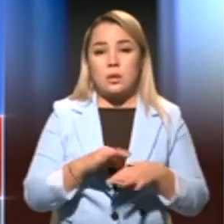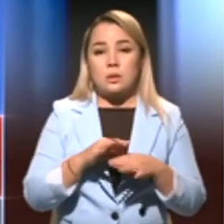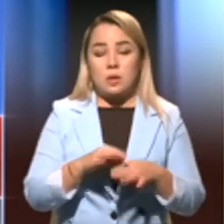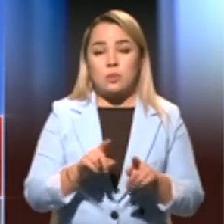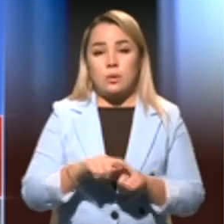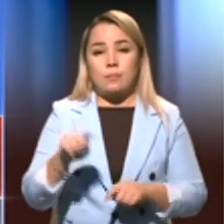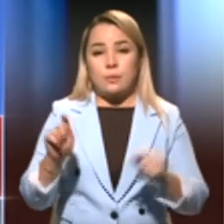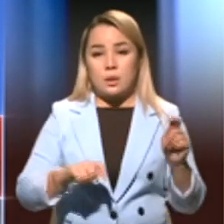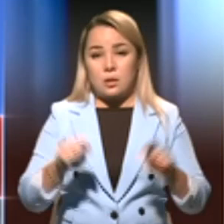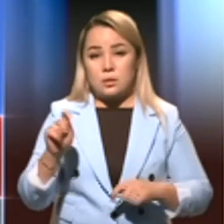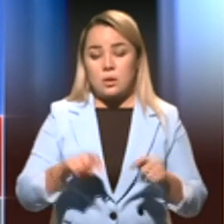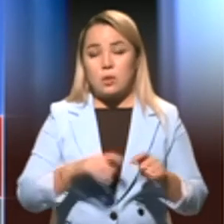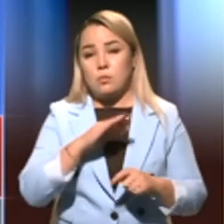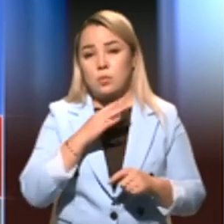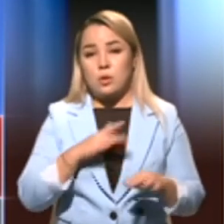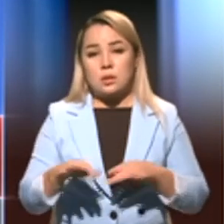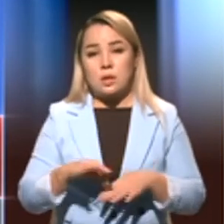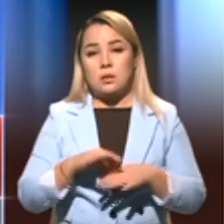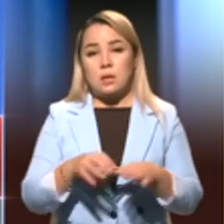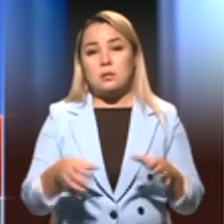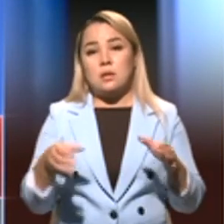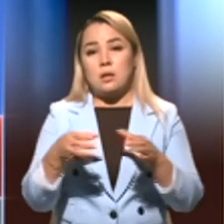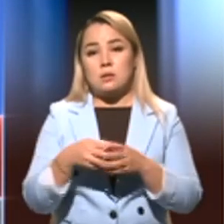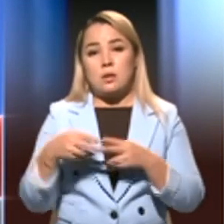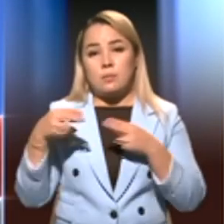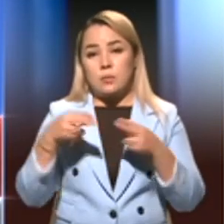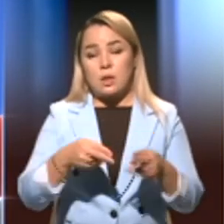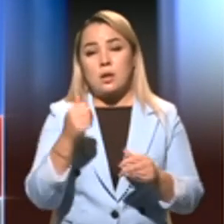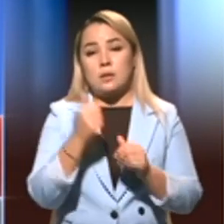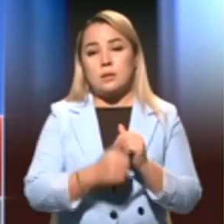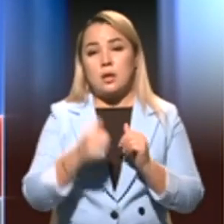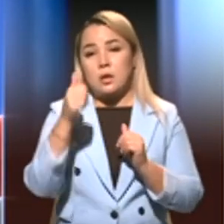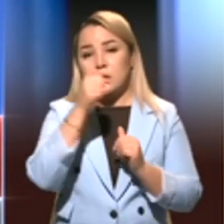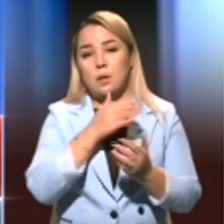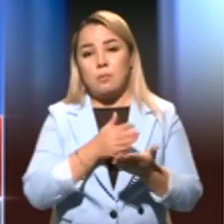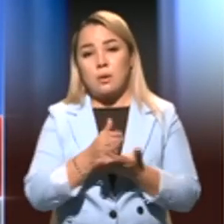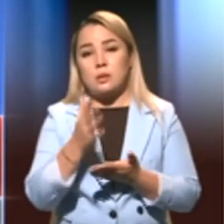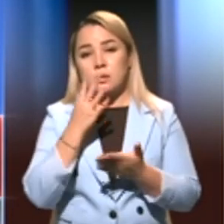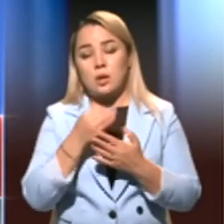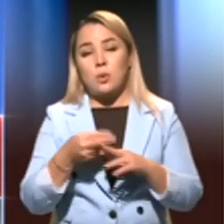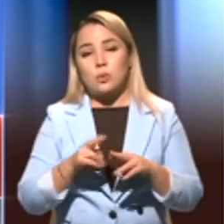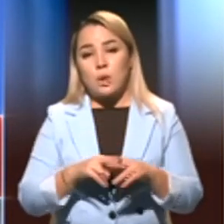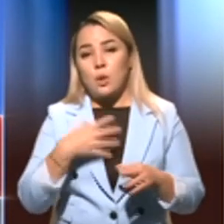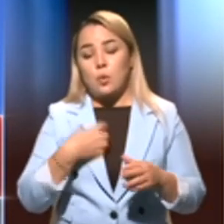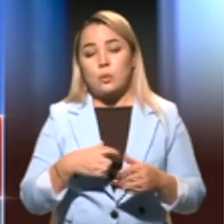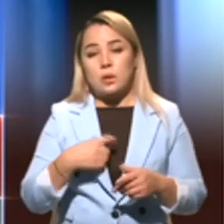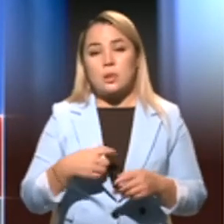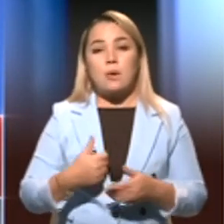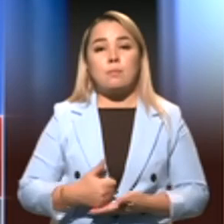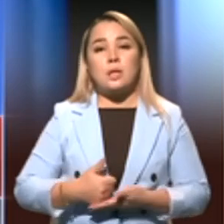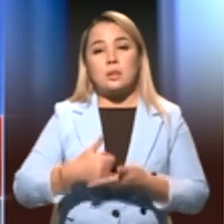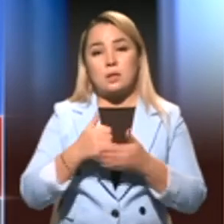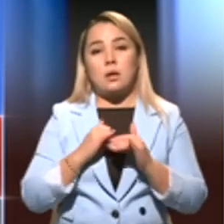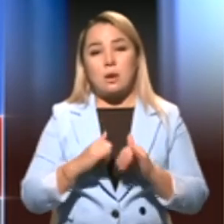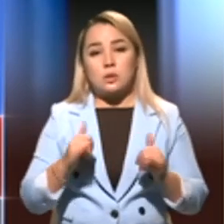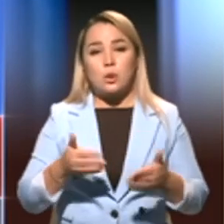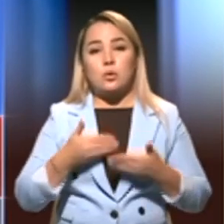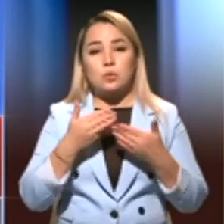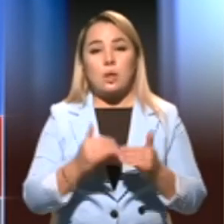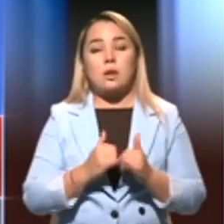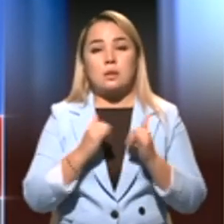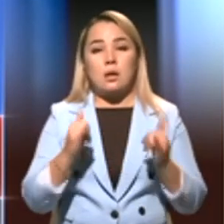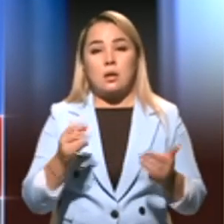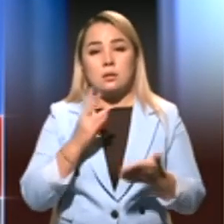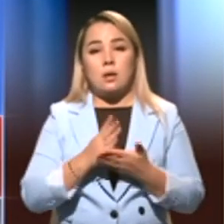отыр, көп делегация келіп отыр осы іс-шараға. Бұл жылдан жылға бағыт жаңа айтып отқандай өзінің беделі артып келе жатқанын, сұраныстың бар екенін